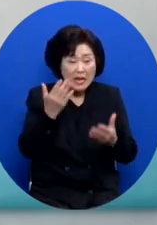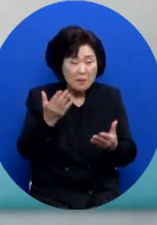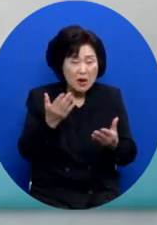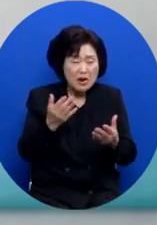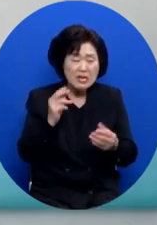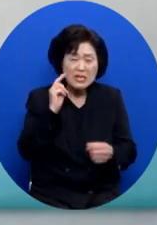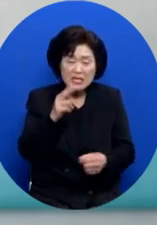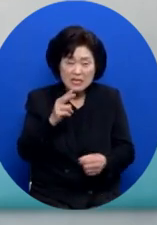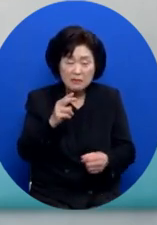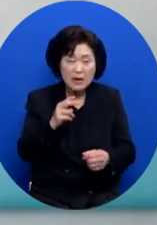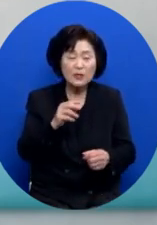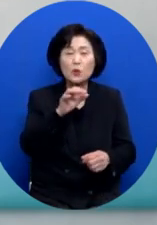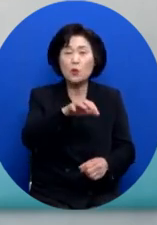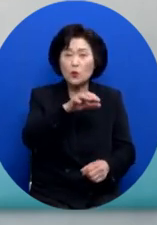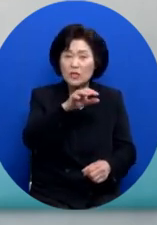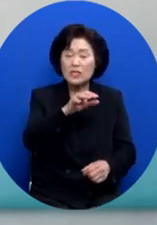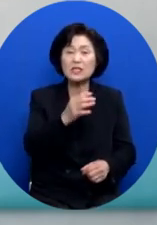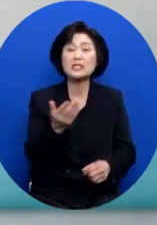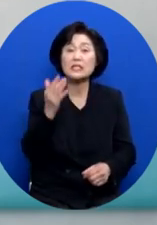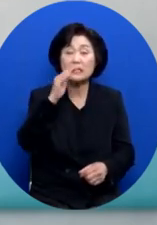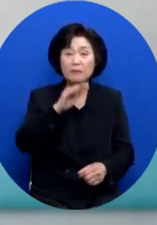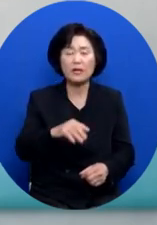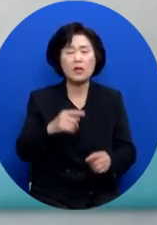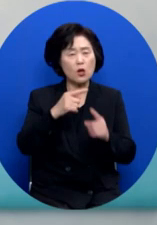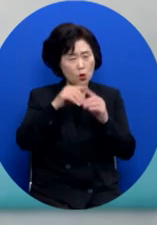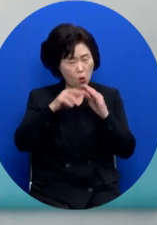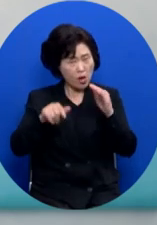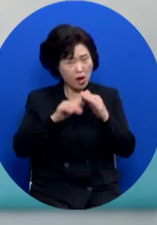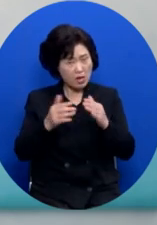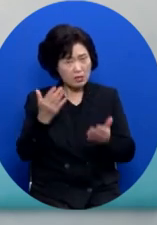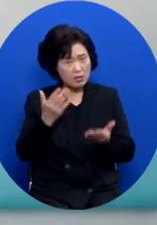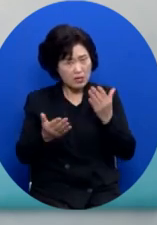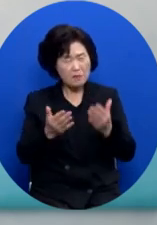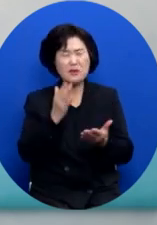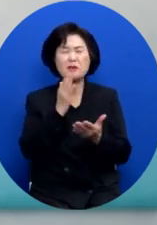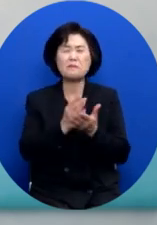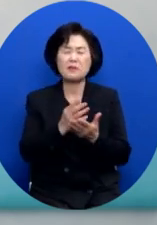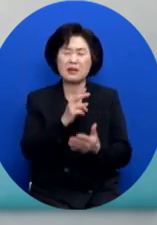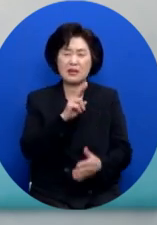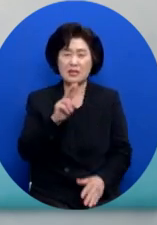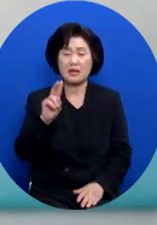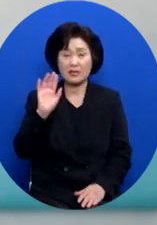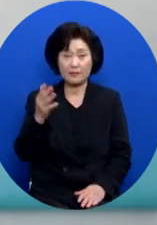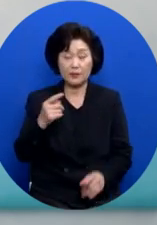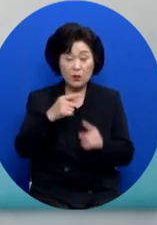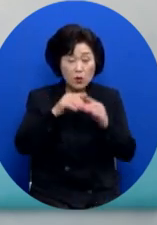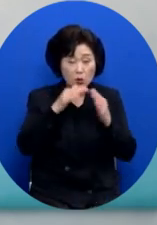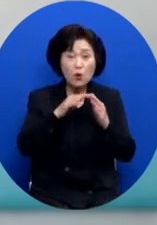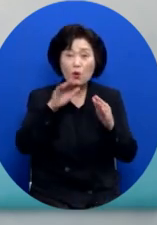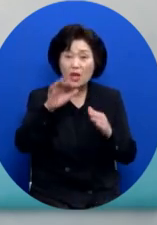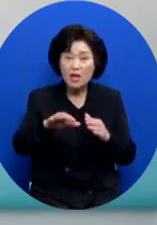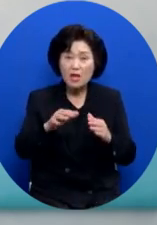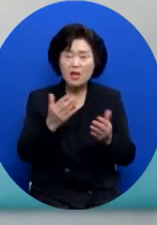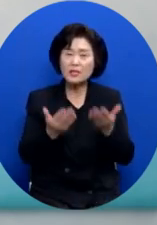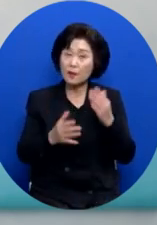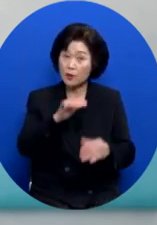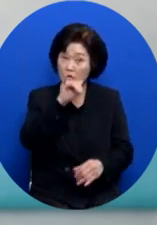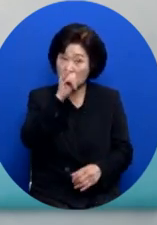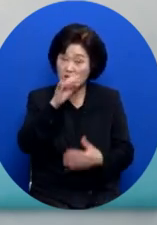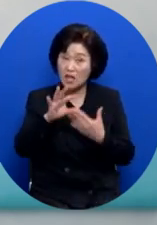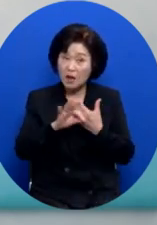공의롭게 사람을 대해야 합니다. 교회에 차별 대우가 있다면 세상을 향하여 이방